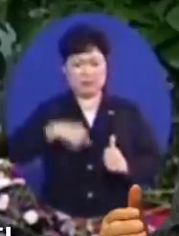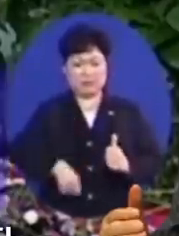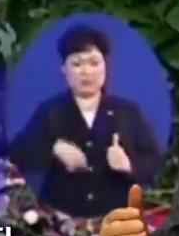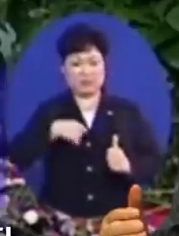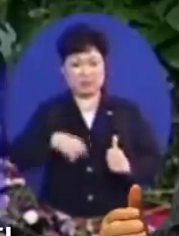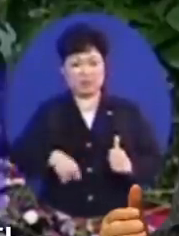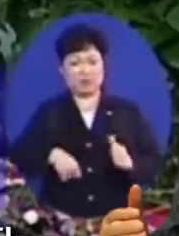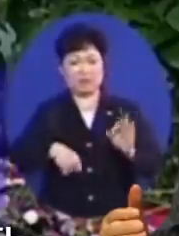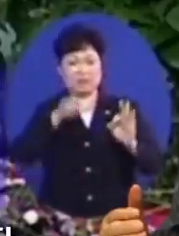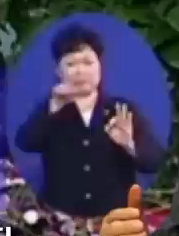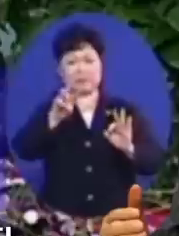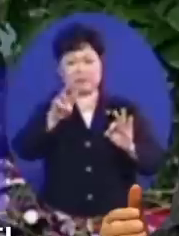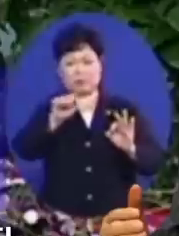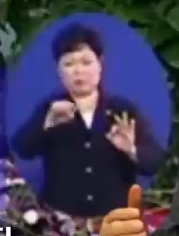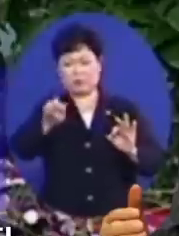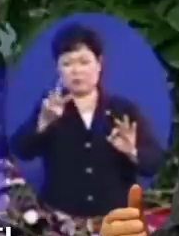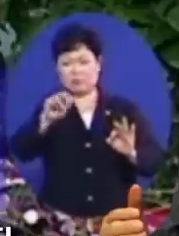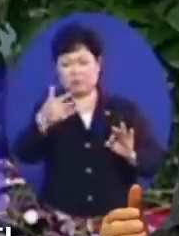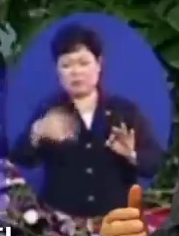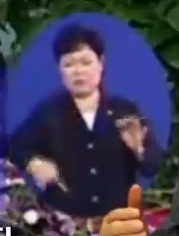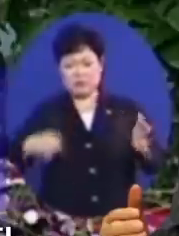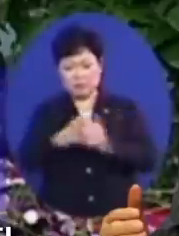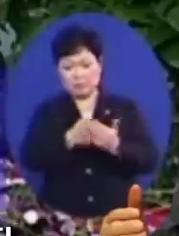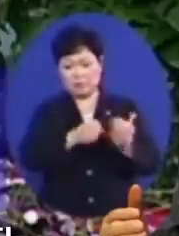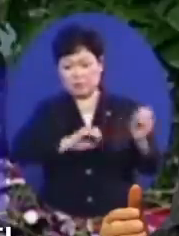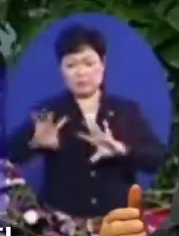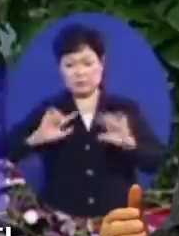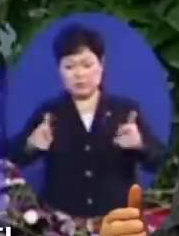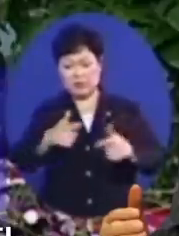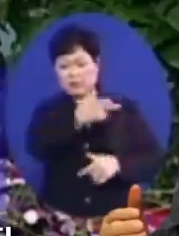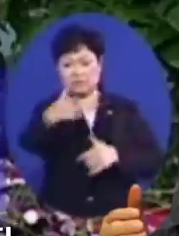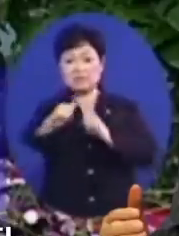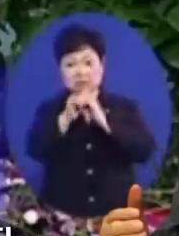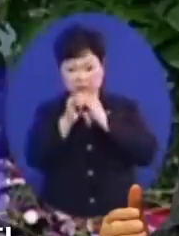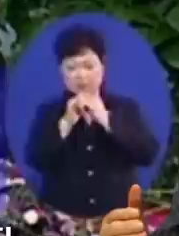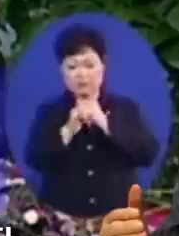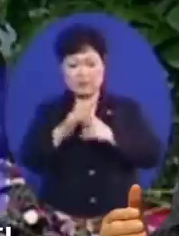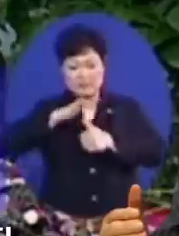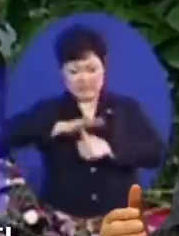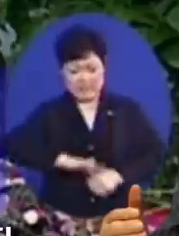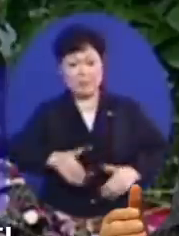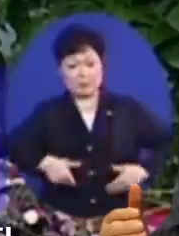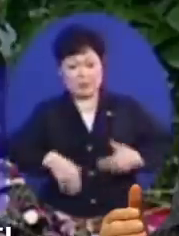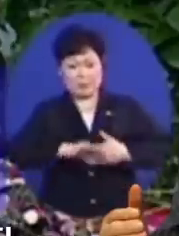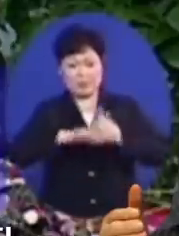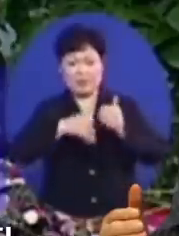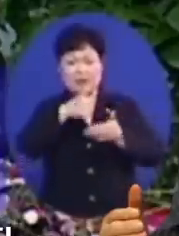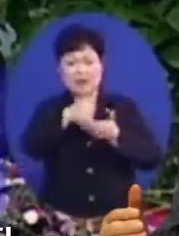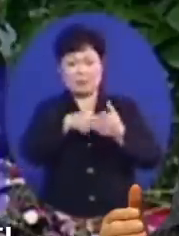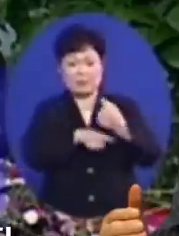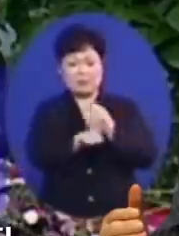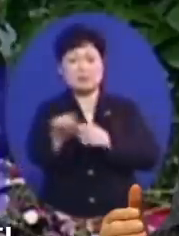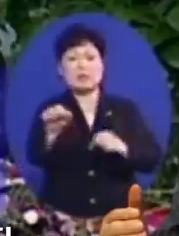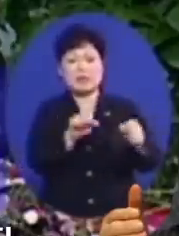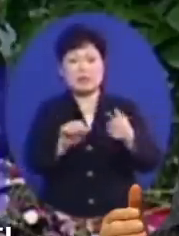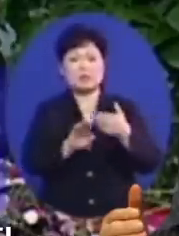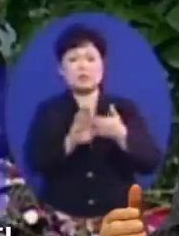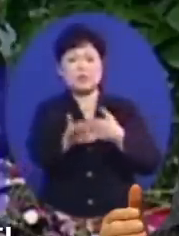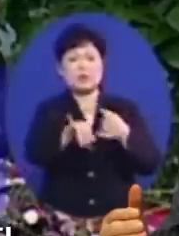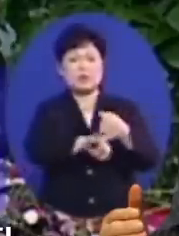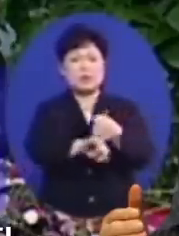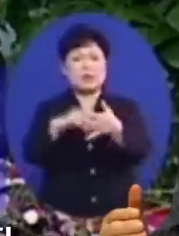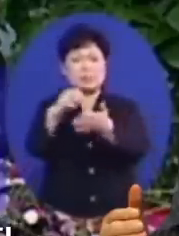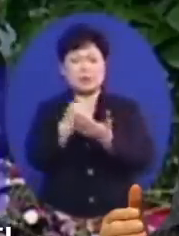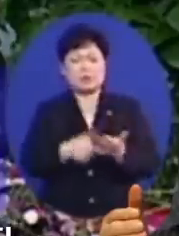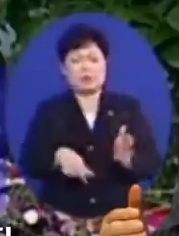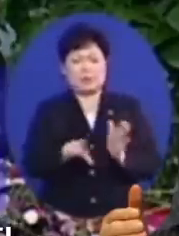너희 담대함을 버리지 말라. 이것이 큰 상을 얻게 하느니라. 너희에게 인내가 필요하면 너희가 하나님의 뜻을 행한 후에 약속하신 것을 받기